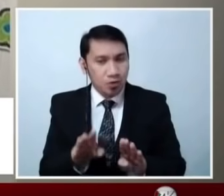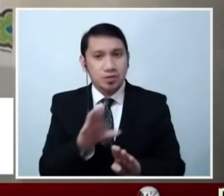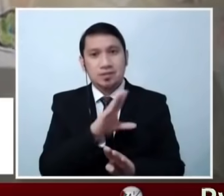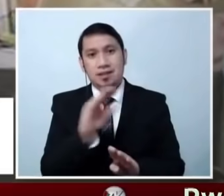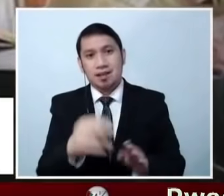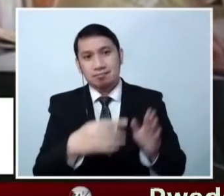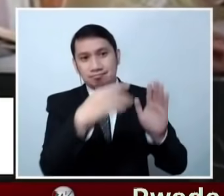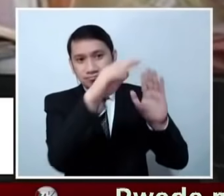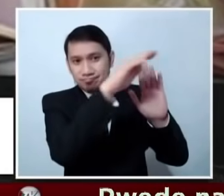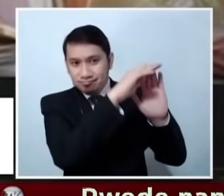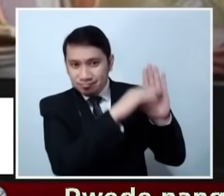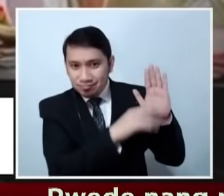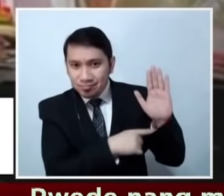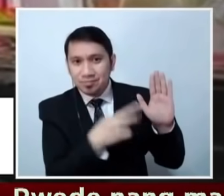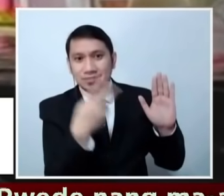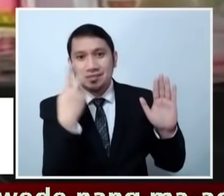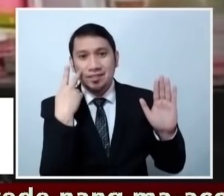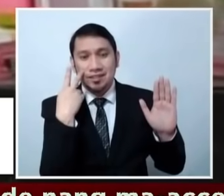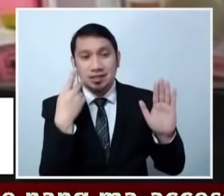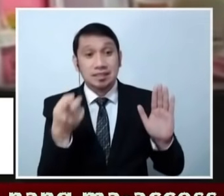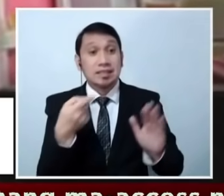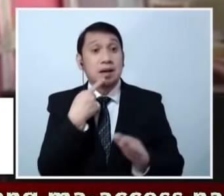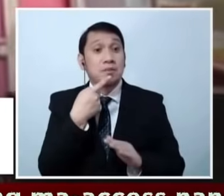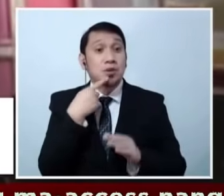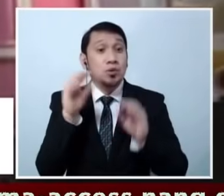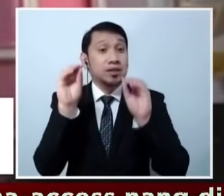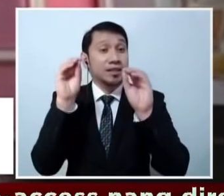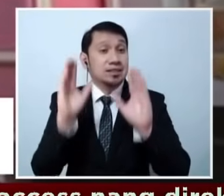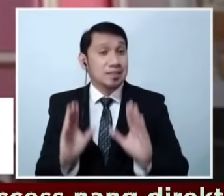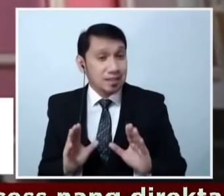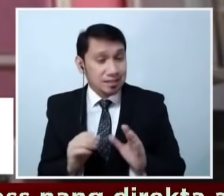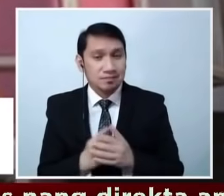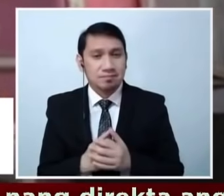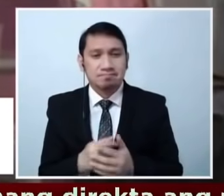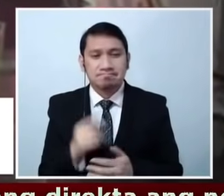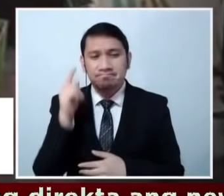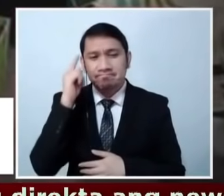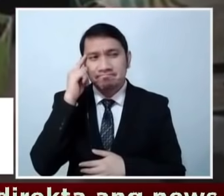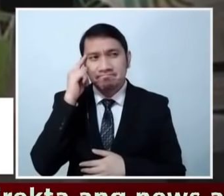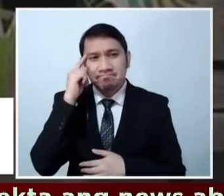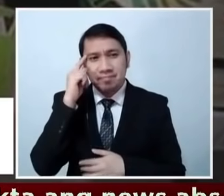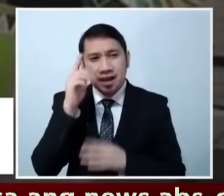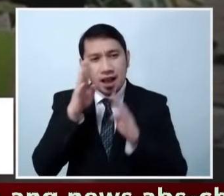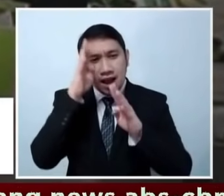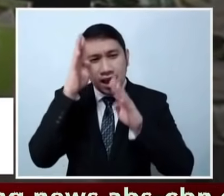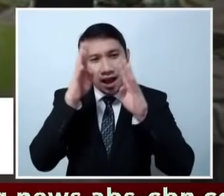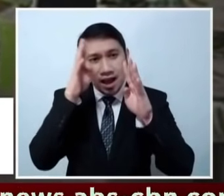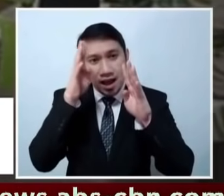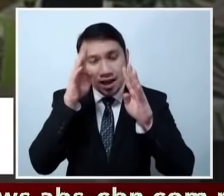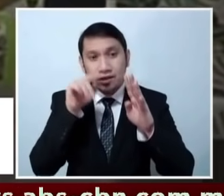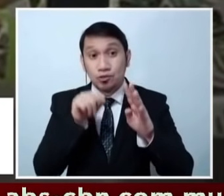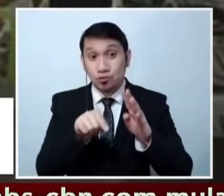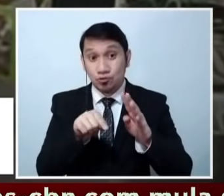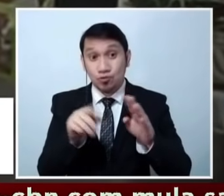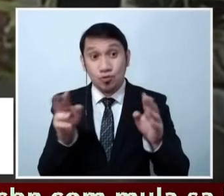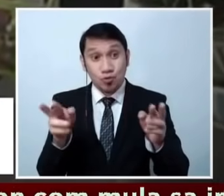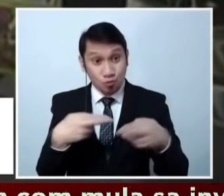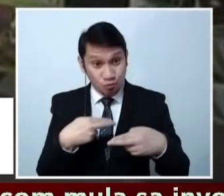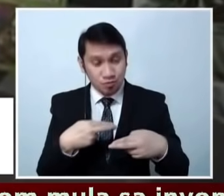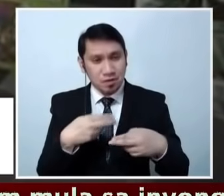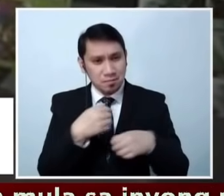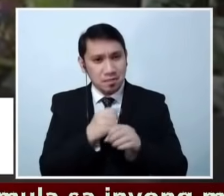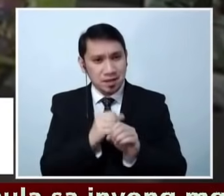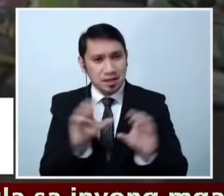mga modules. Kwento ni teacher Daisy na isipan niyang gawing class home ang kanyang kwarto matapos